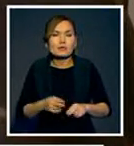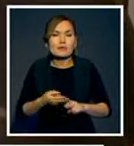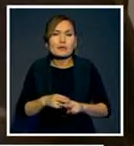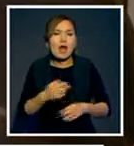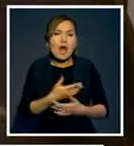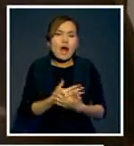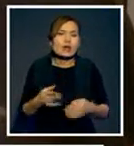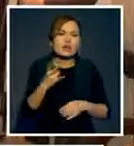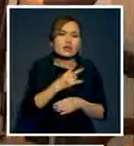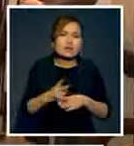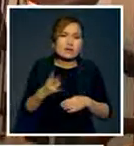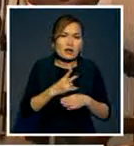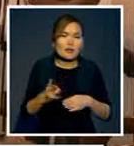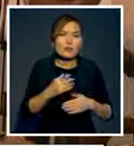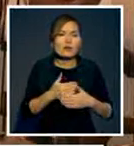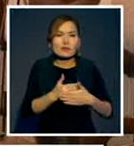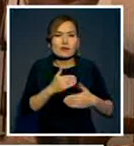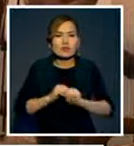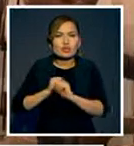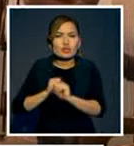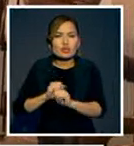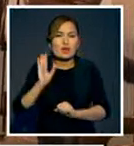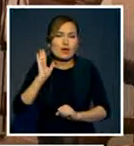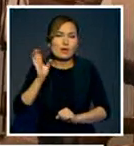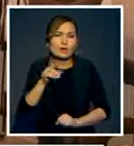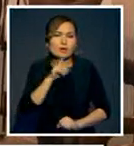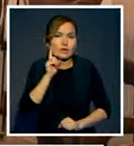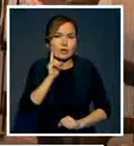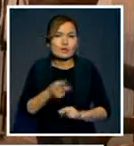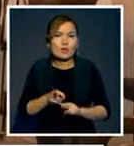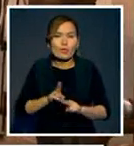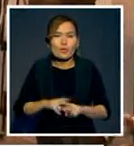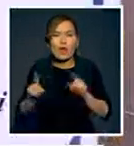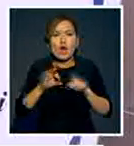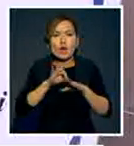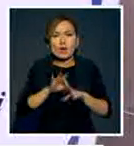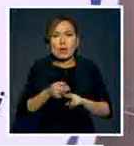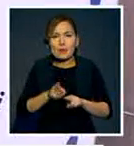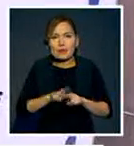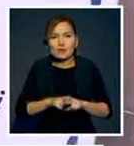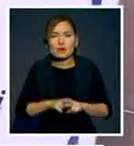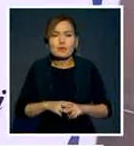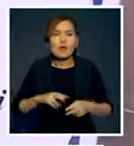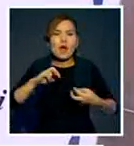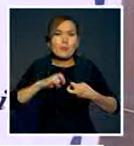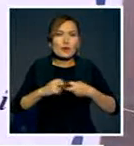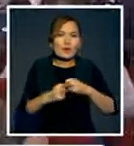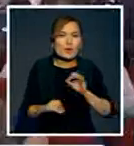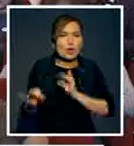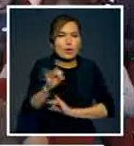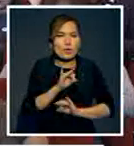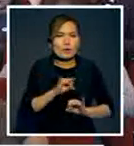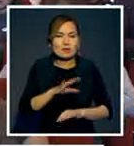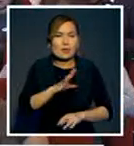діни сауатын жетілдіреді. Бұл күні Қарағандыда өткен жастар дәстүрлі құндылықтар үшін форумында бұдан өзге де өткір мәселелер